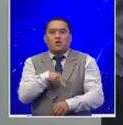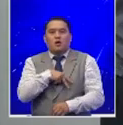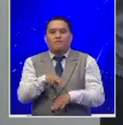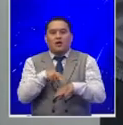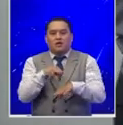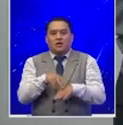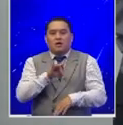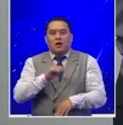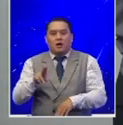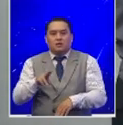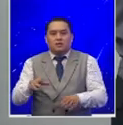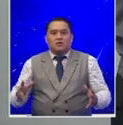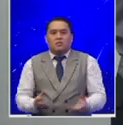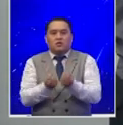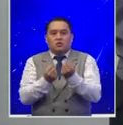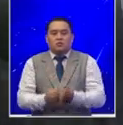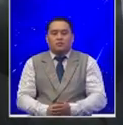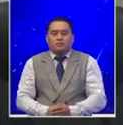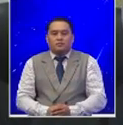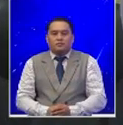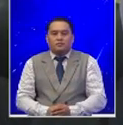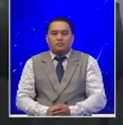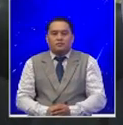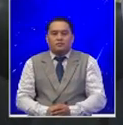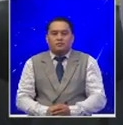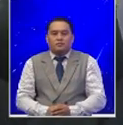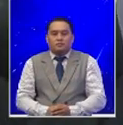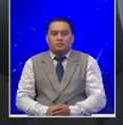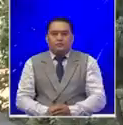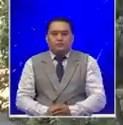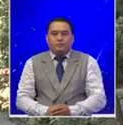медалью МВД Республики Казахстан за спасение утопающих.